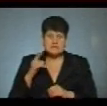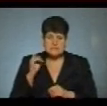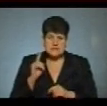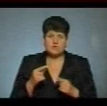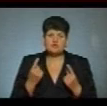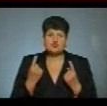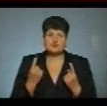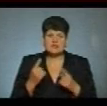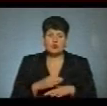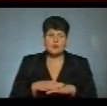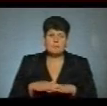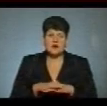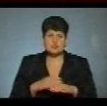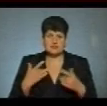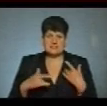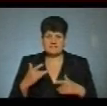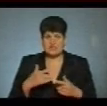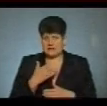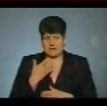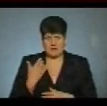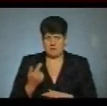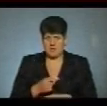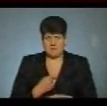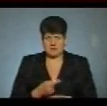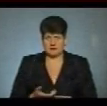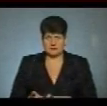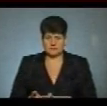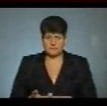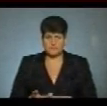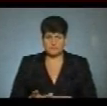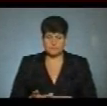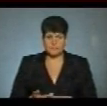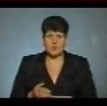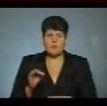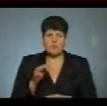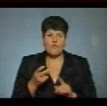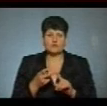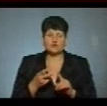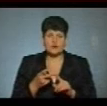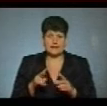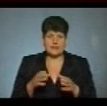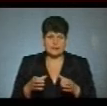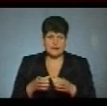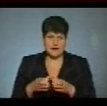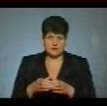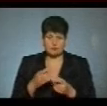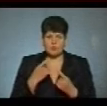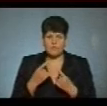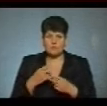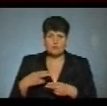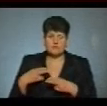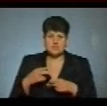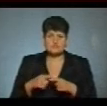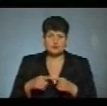великої масовості звільнення медиків немає. Власне, про вторинну ланку, якщо ми говоримо про доїзд